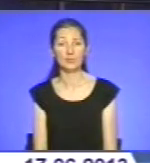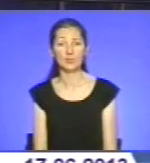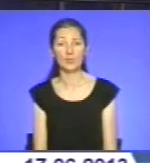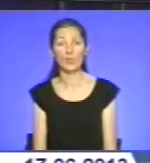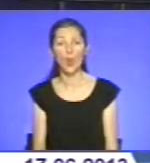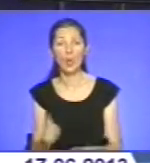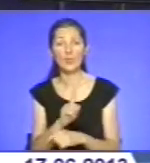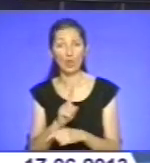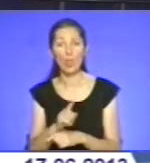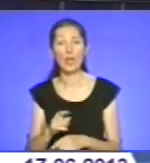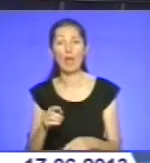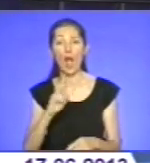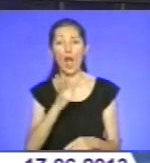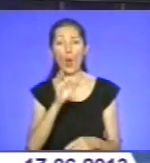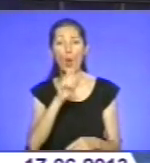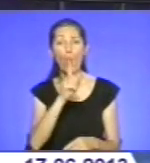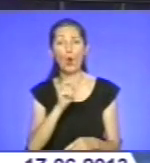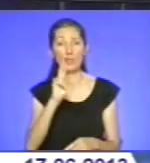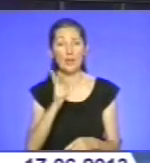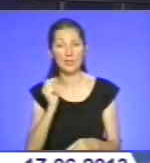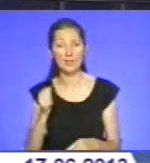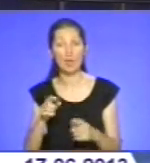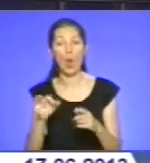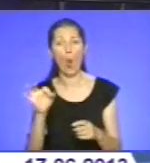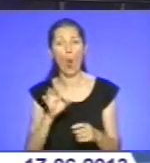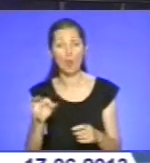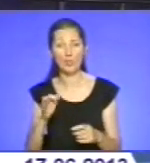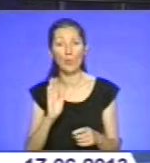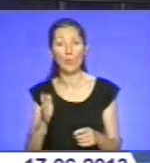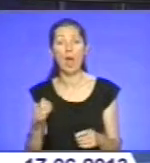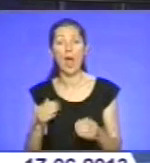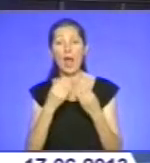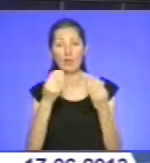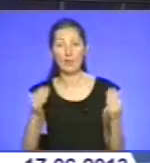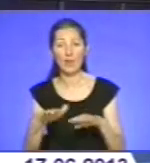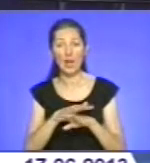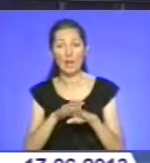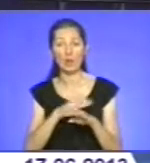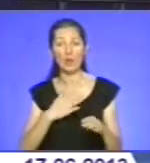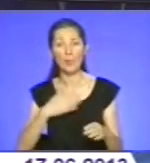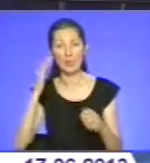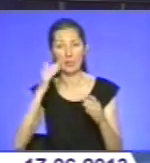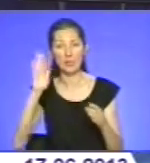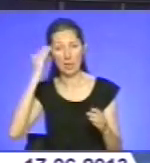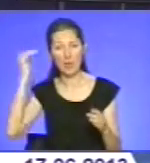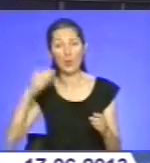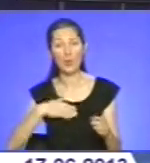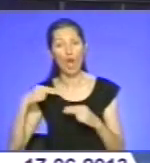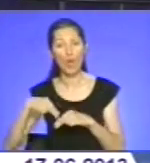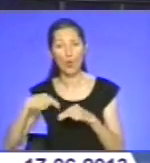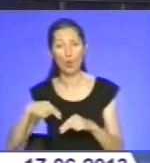У Тернополі на Козацькому острові відбулася виставка-ярмарок «Мій талант, моя робота» у рамках міжнародного проєкту «Через традиції і